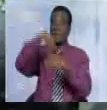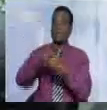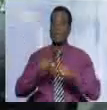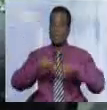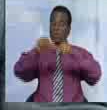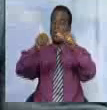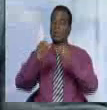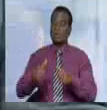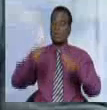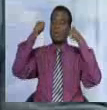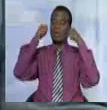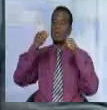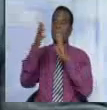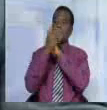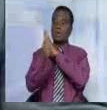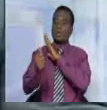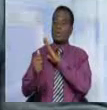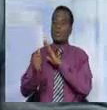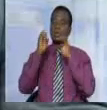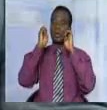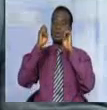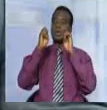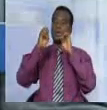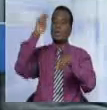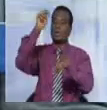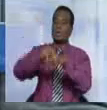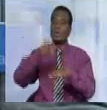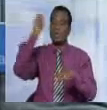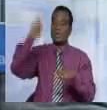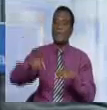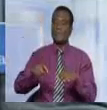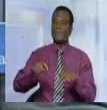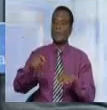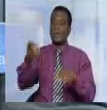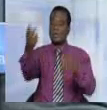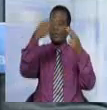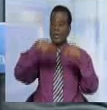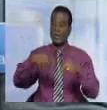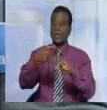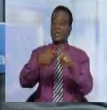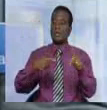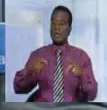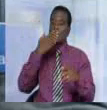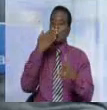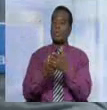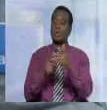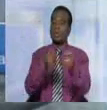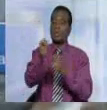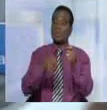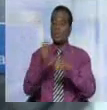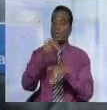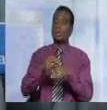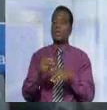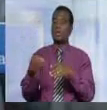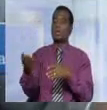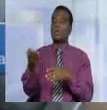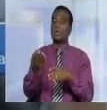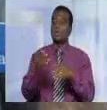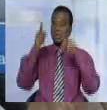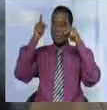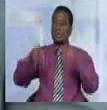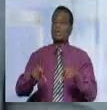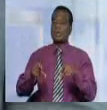continuité de l'excellence. La qualité de l'éducation doit émaner de la bonne gestion des ressources